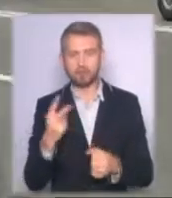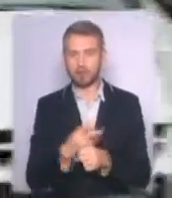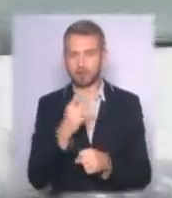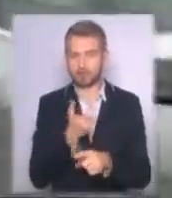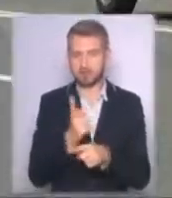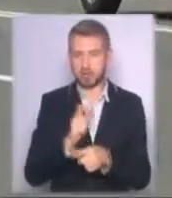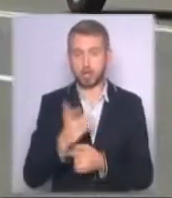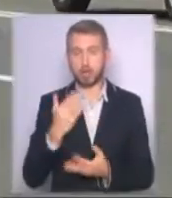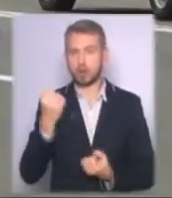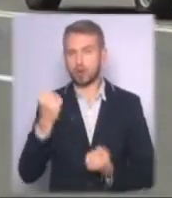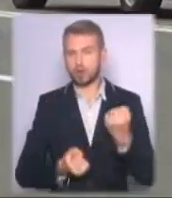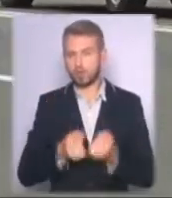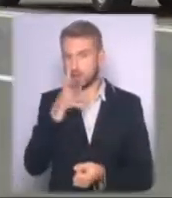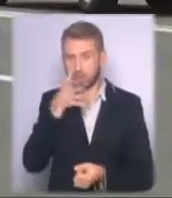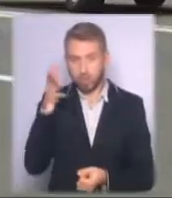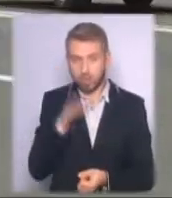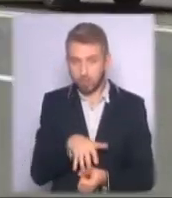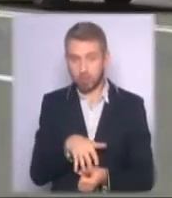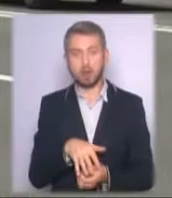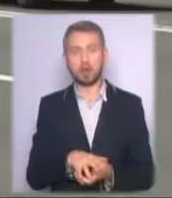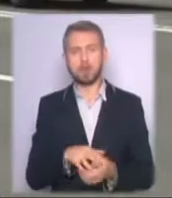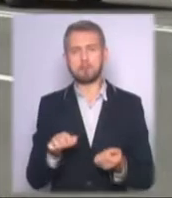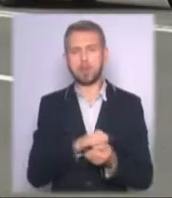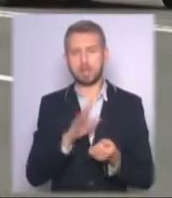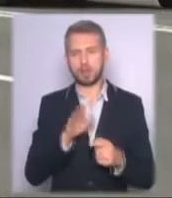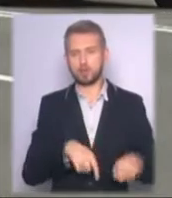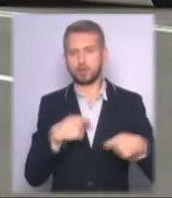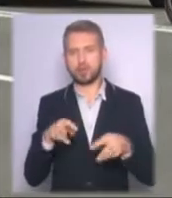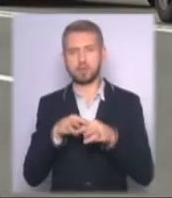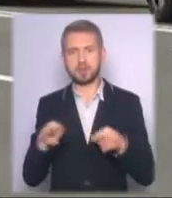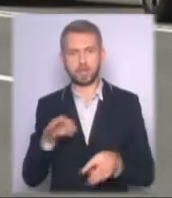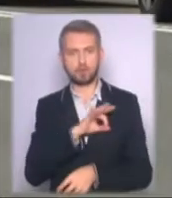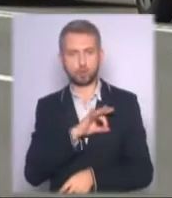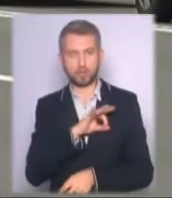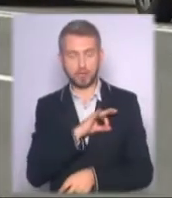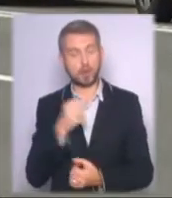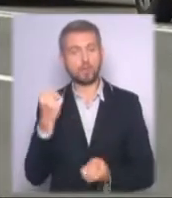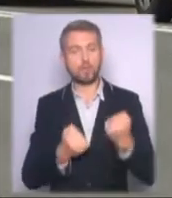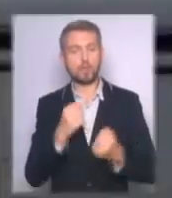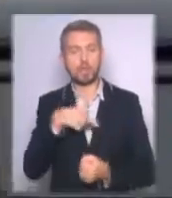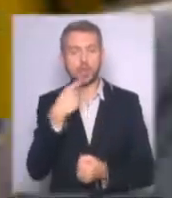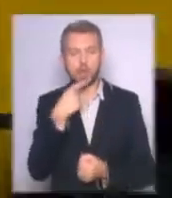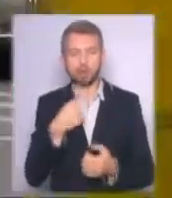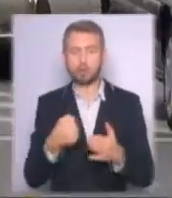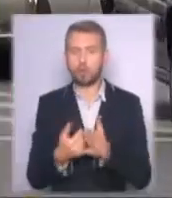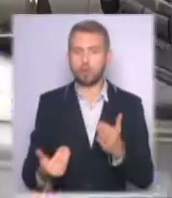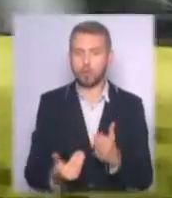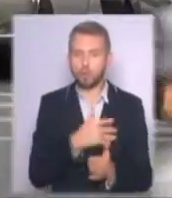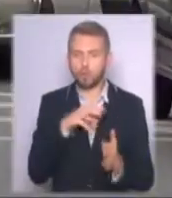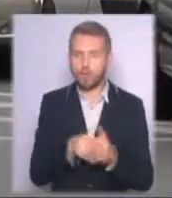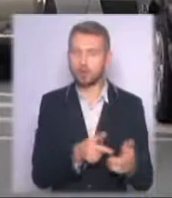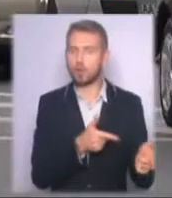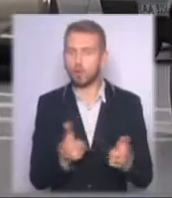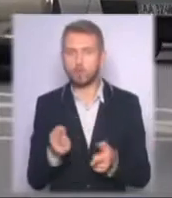Якщо шофер не сплатив збір за порушення, матеріали передаватимуть до Міністерства юстиції. Водії кажуть, до нововведень готові.